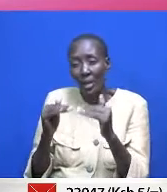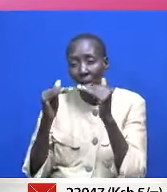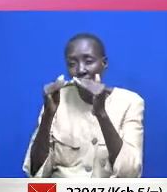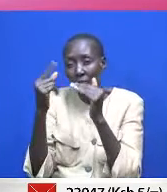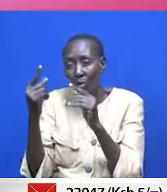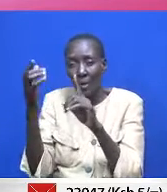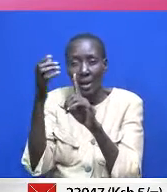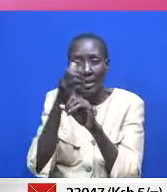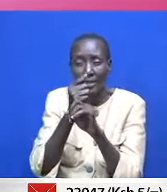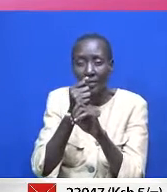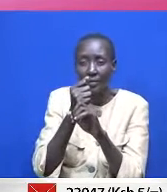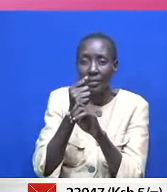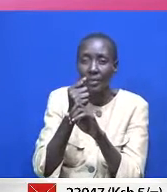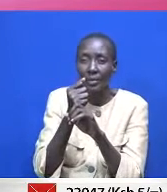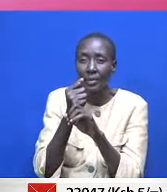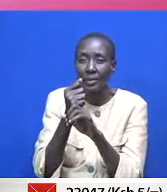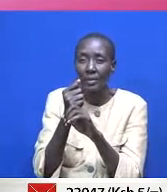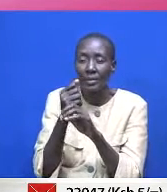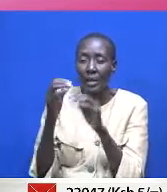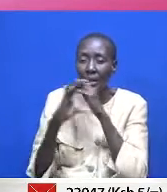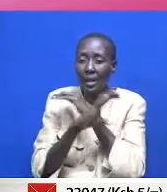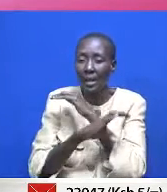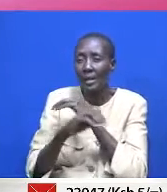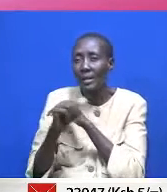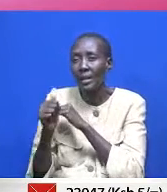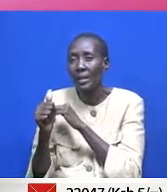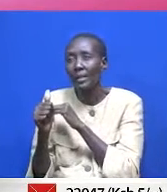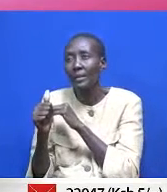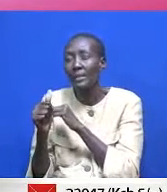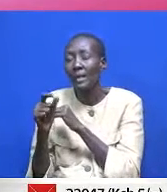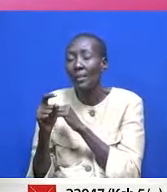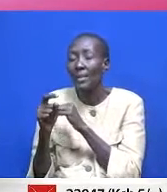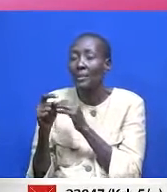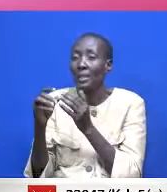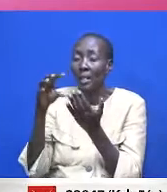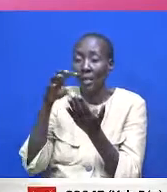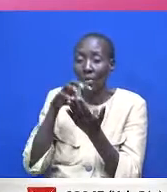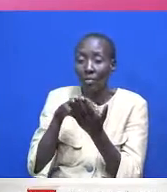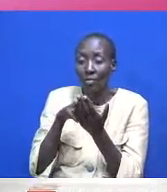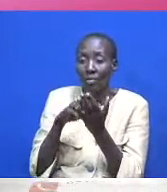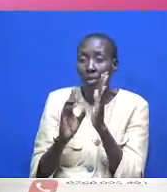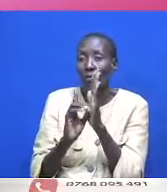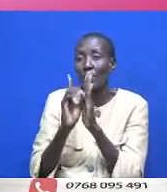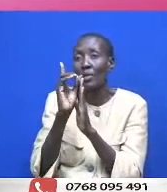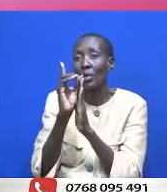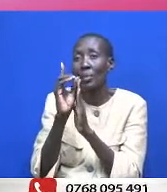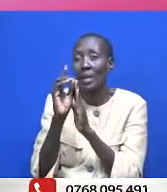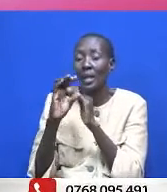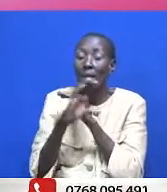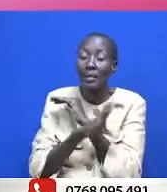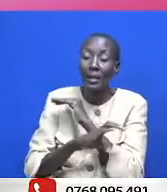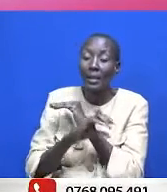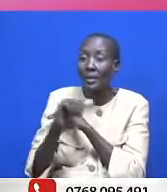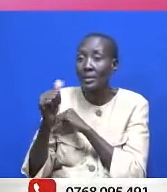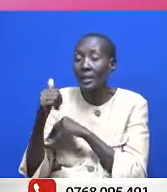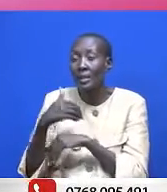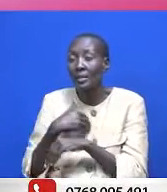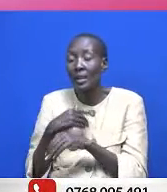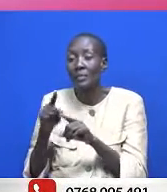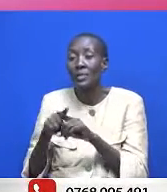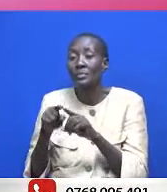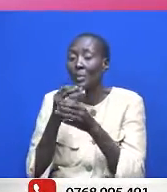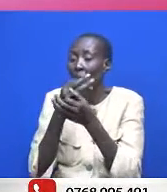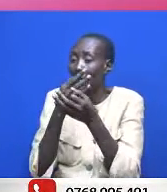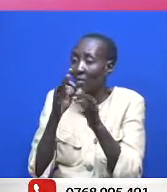hizo manchi zingine. Inalingana na hali ya uchumi na hali ya maendeleo ambayo hizo nchi zimefanya na hali pia ya demokrasia